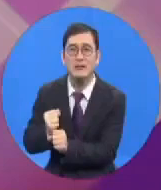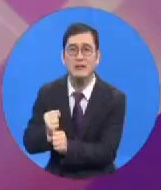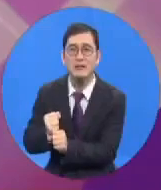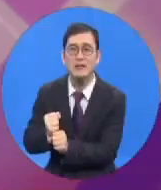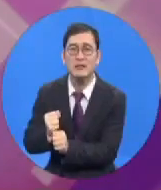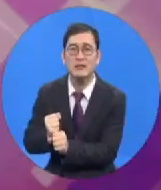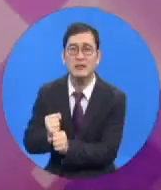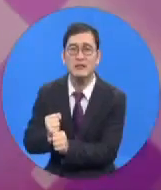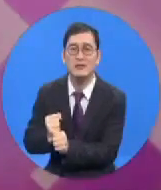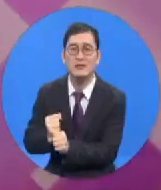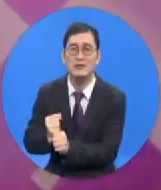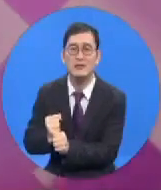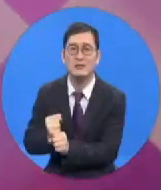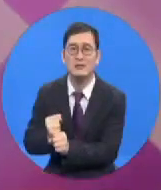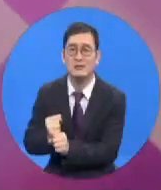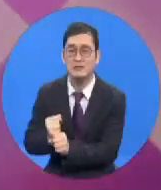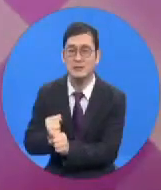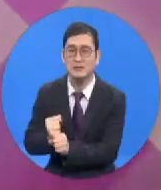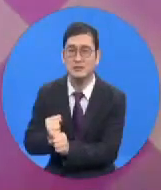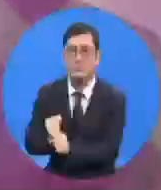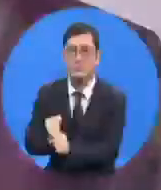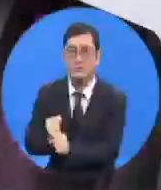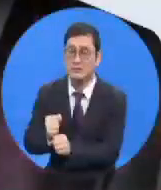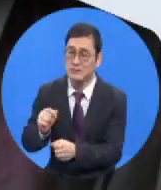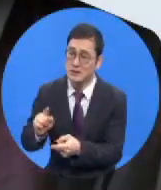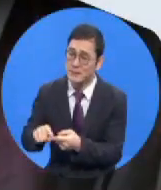이런 보도를 하고 있습니다. 그 사실 한번 살펴보시죠.